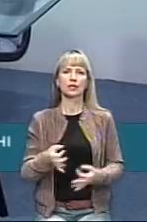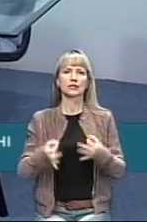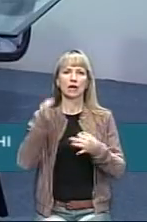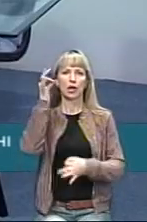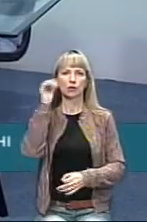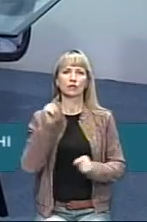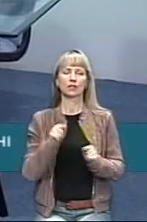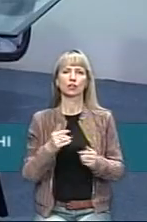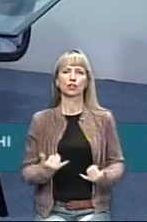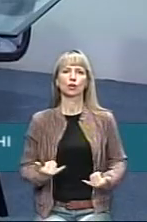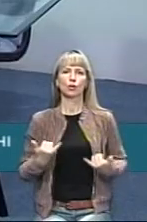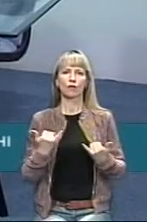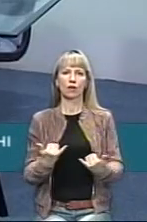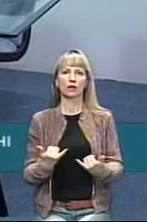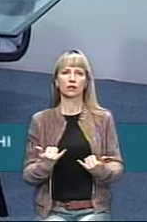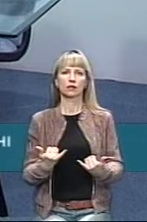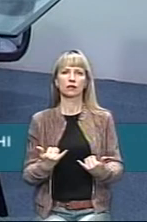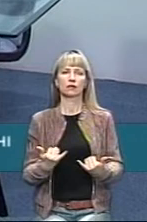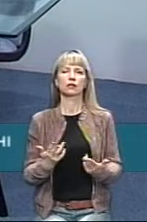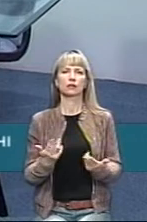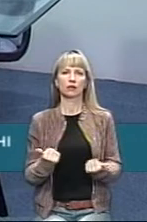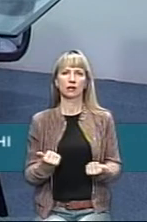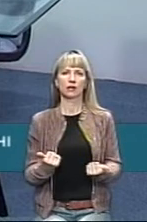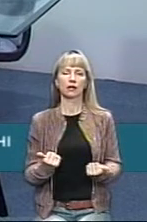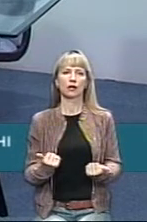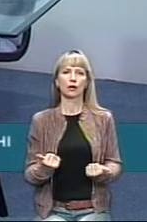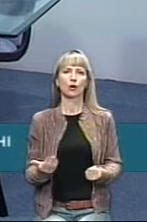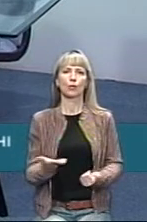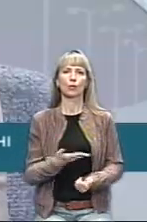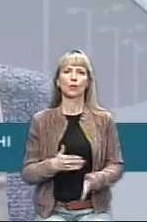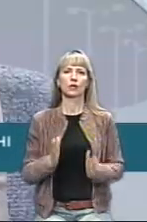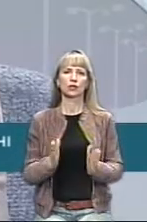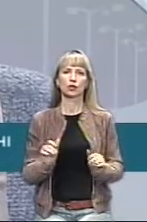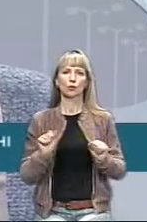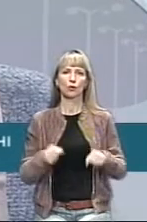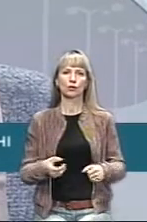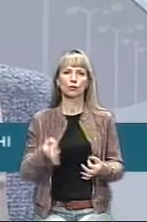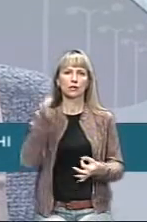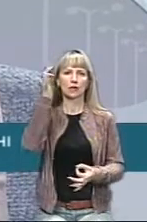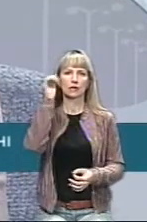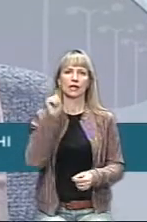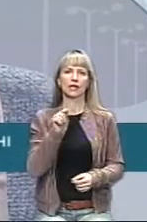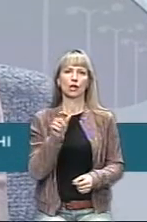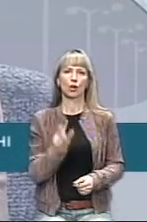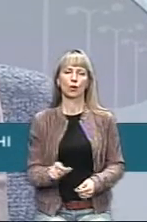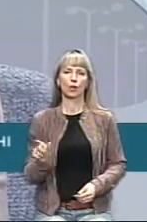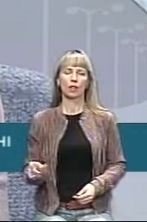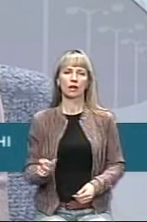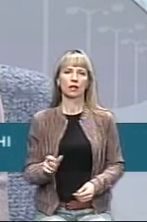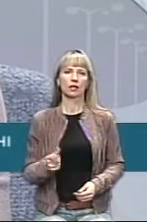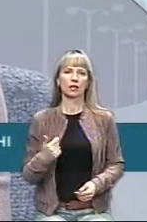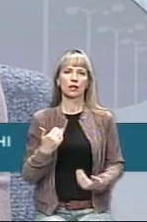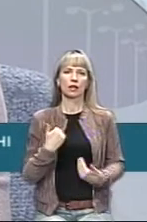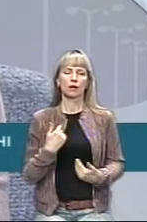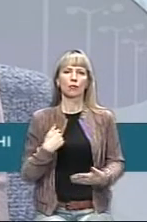їх, шанувати? Так, звісно, ми тільки можемо згадувати тих людей, і, як на мене, ми